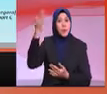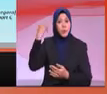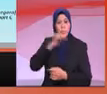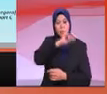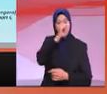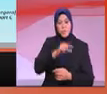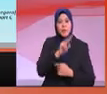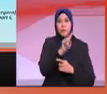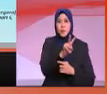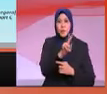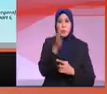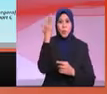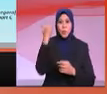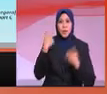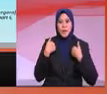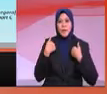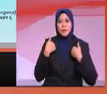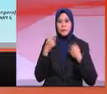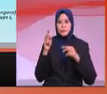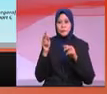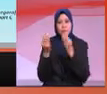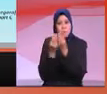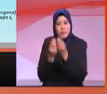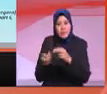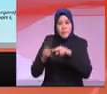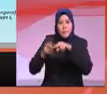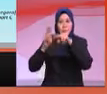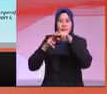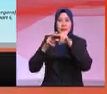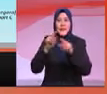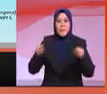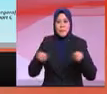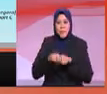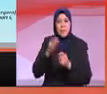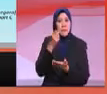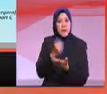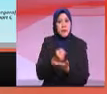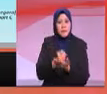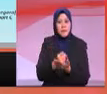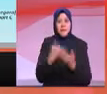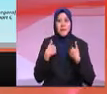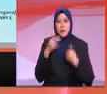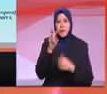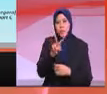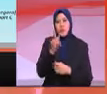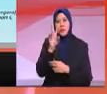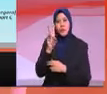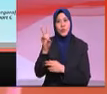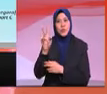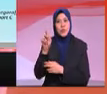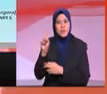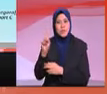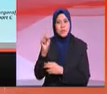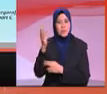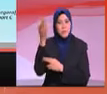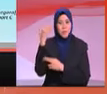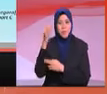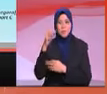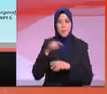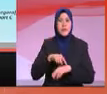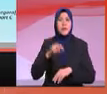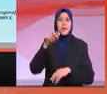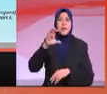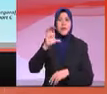gelombang kedua kita ada lonjakan kes di depo tahanan immigration sampai kita ada 277 kes ketika